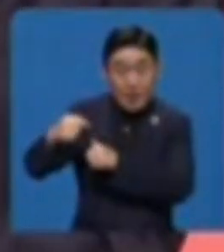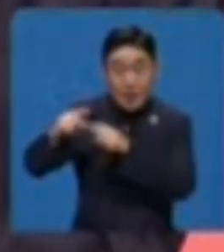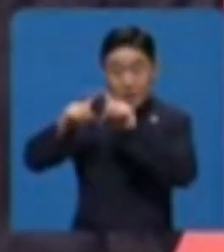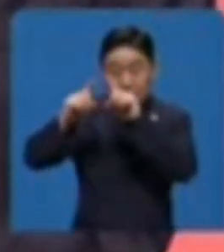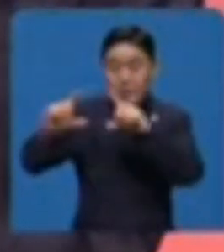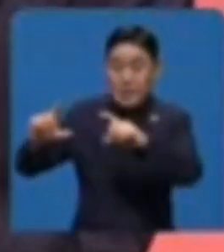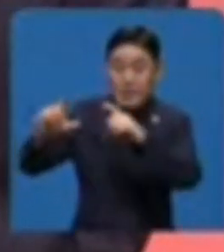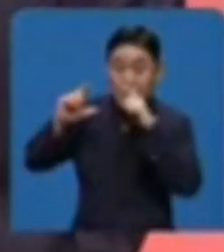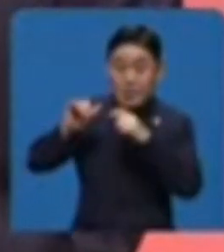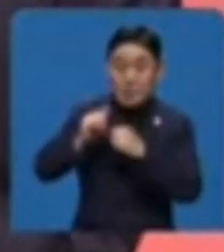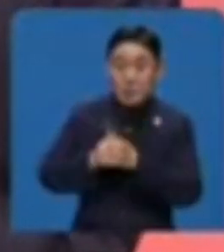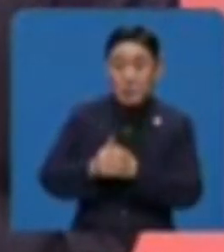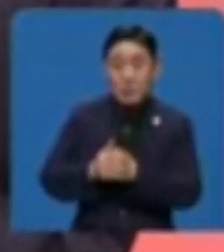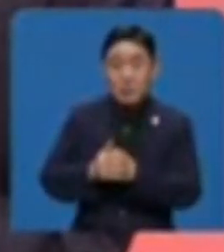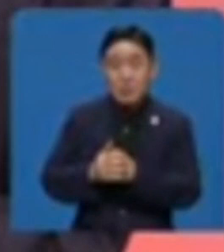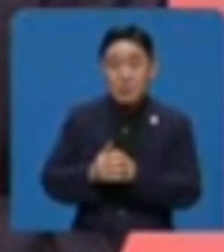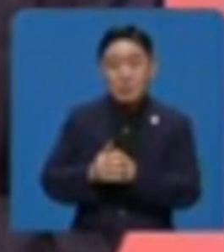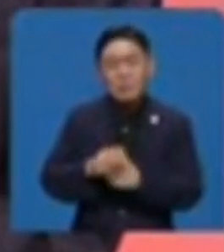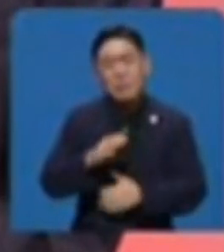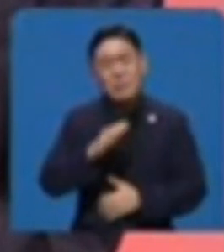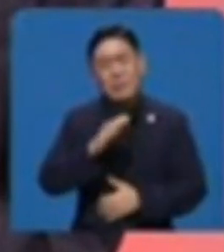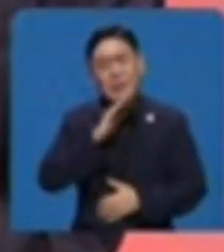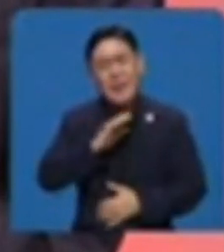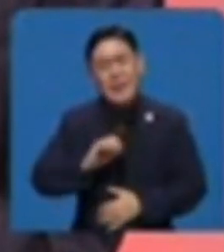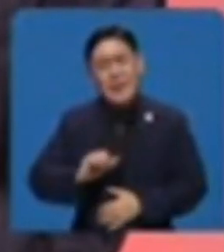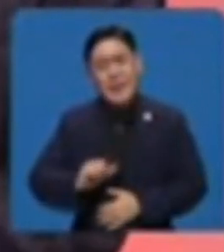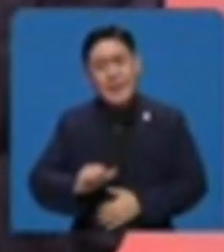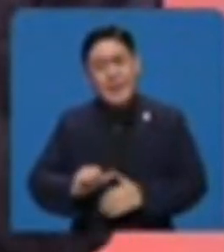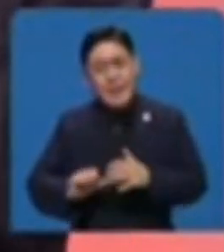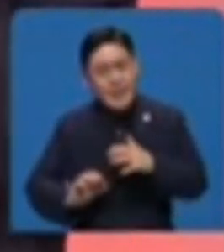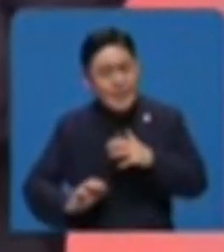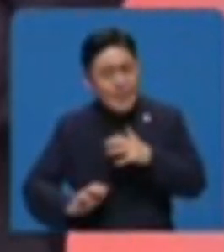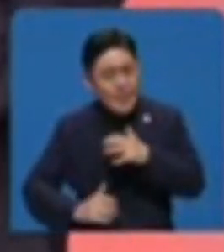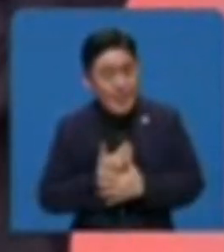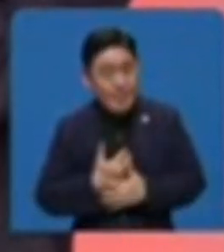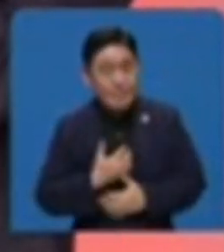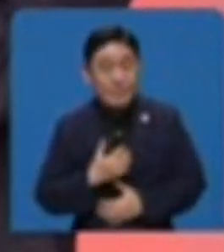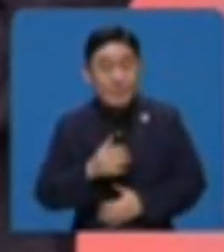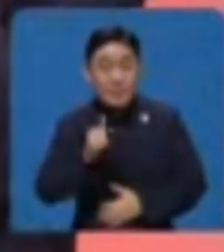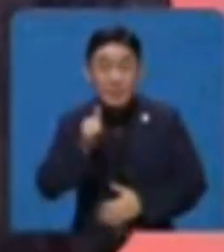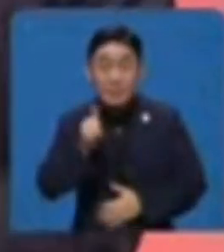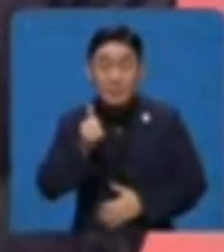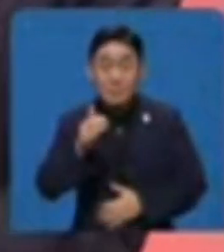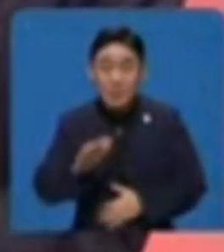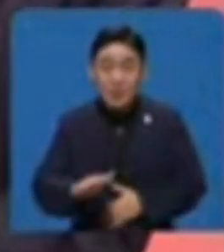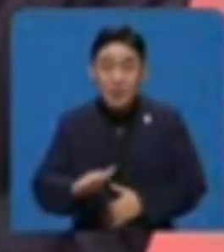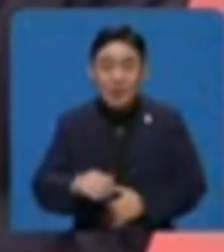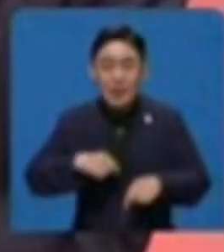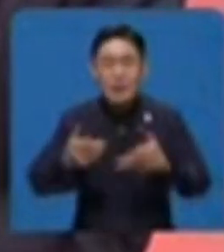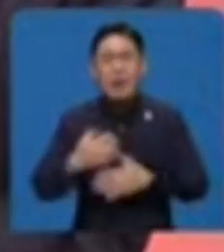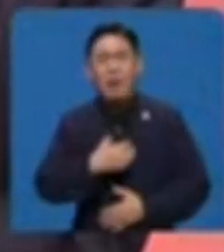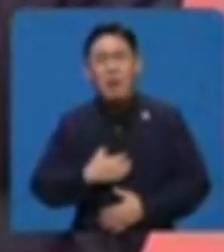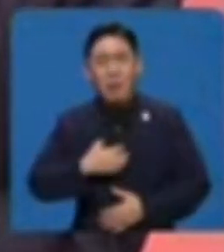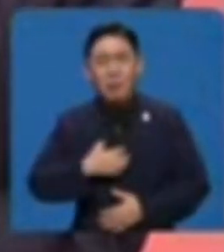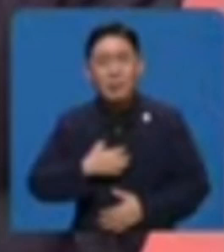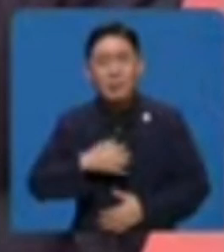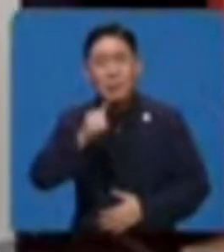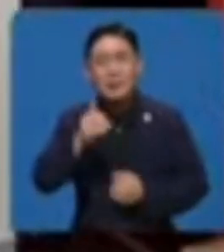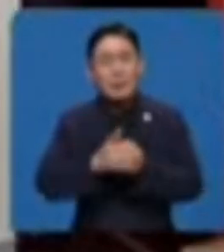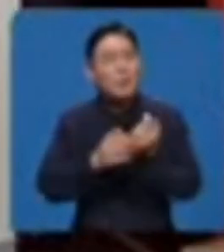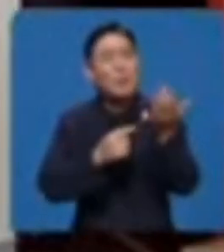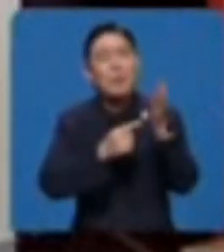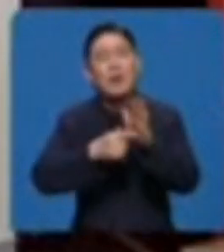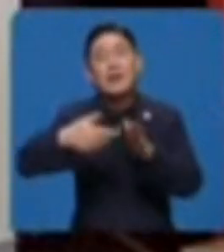내용이었습니다. 이건 정말 화가 끓는데 우리 당 걱정을 하면서 제가 공개하지